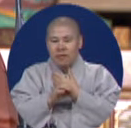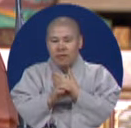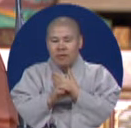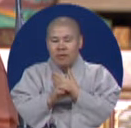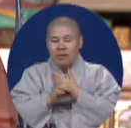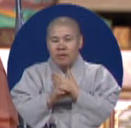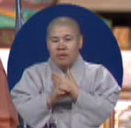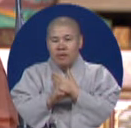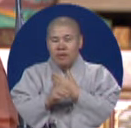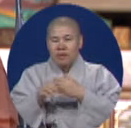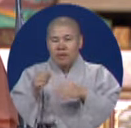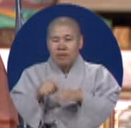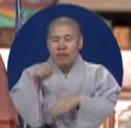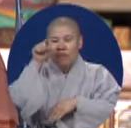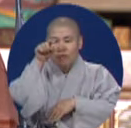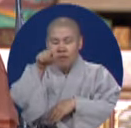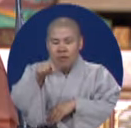저 밖에서